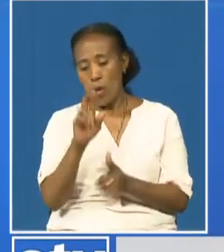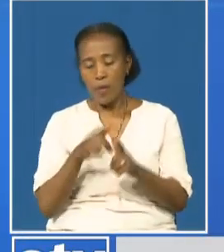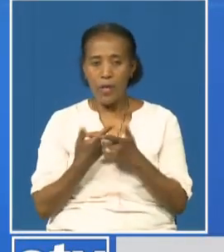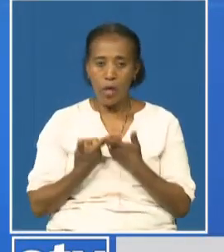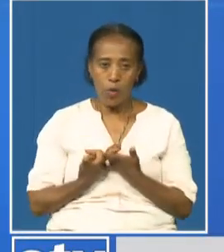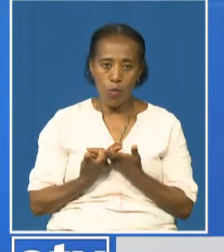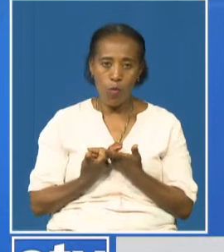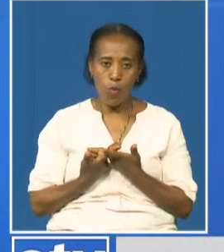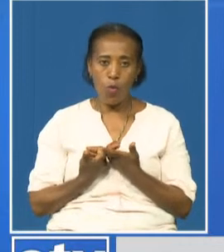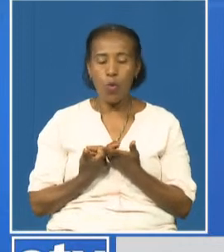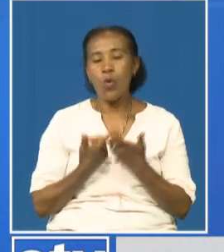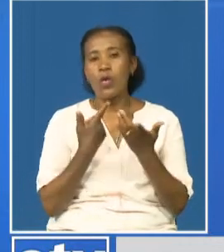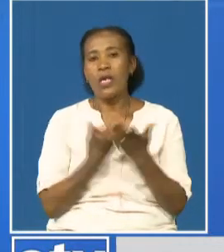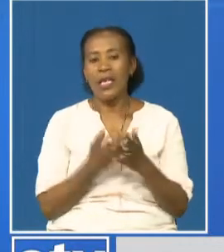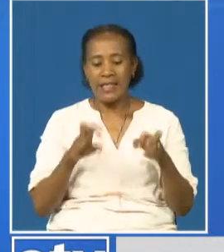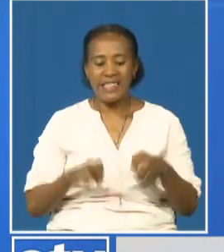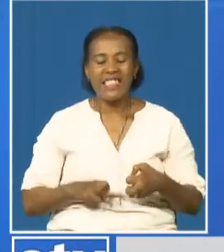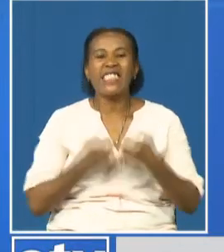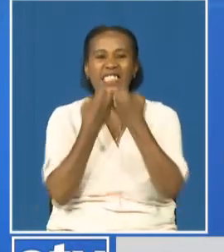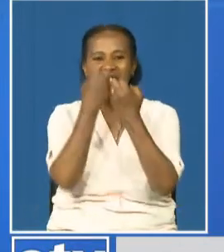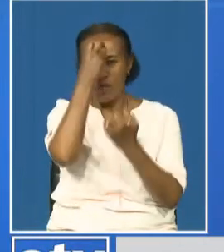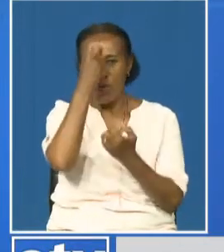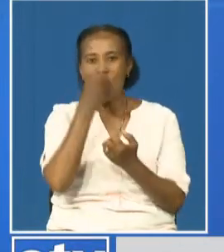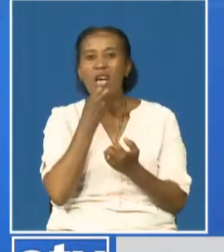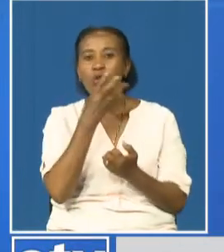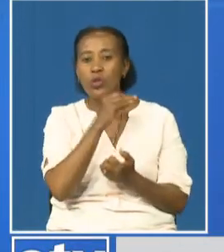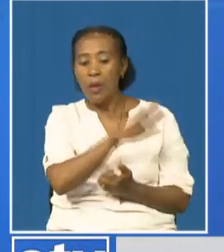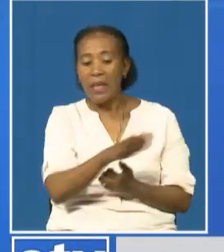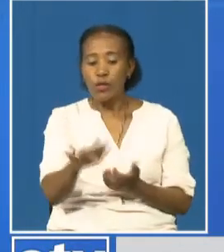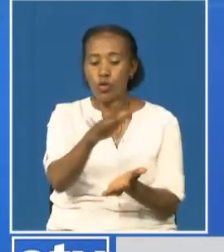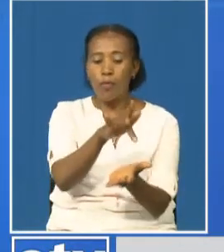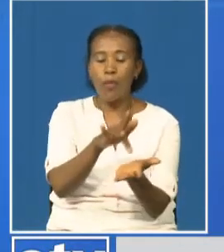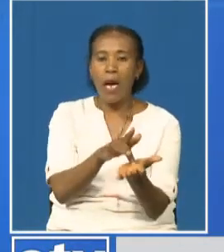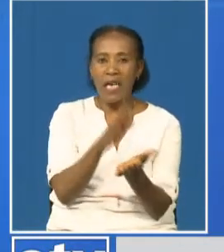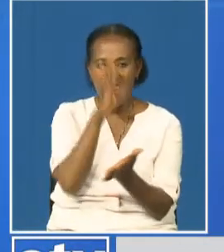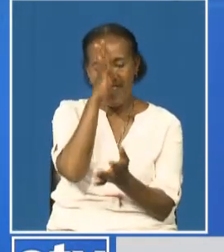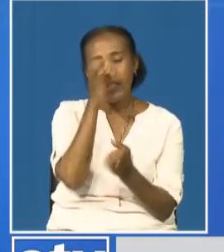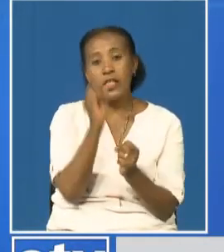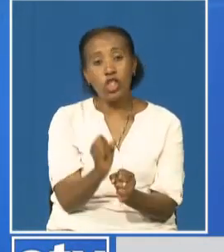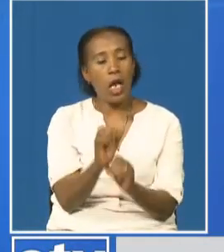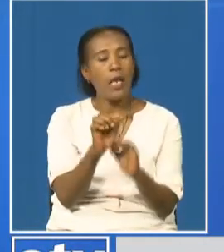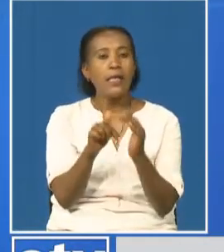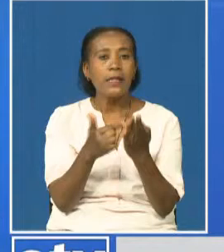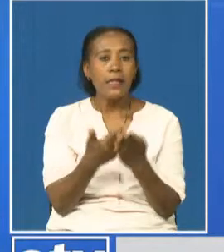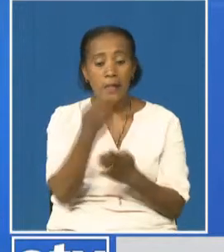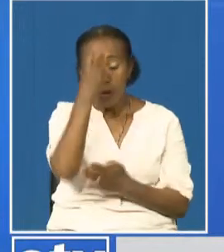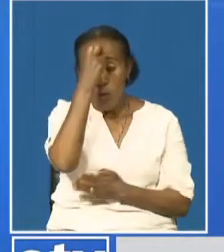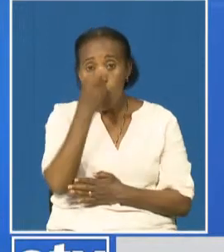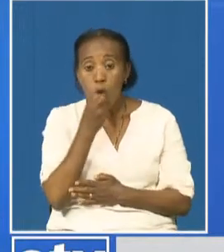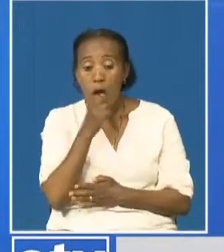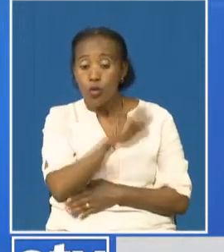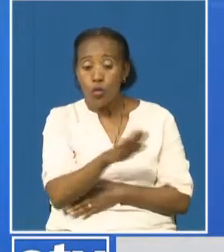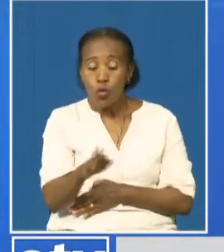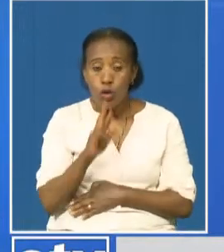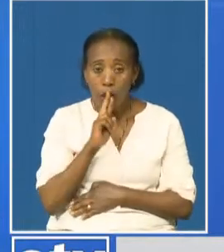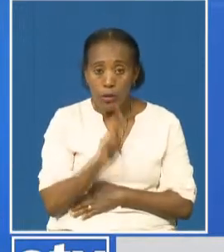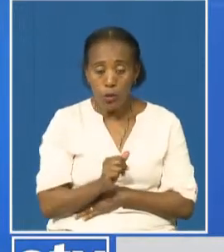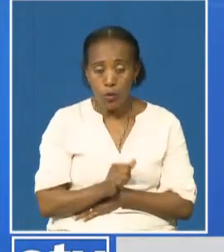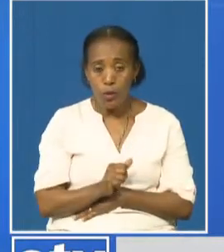ደግሞ የመሰጋብር ግጭት በወላጆችና በልጆች መካከል ሊፈጠር ይችላል። ስለዚህ ወላጆች